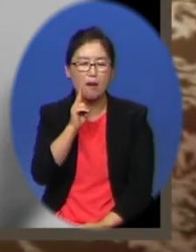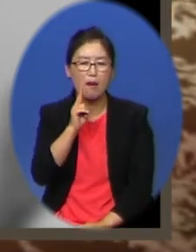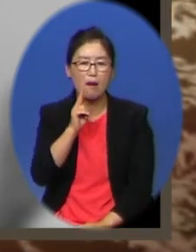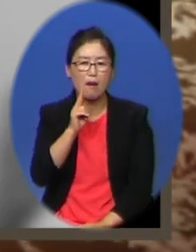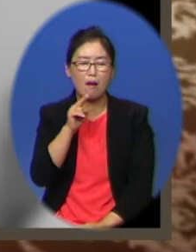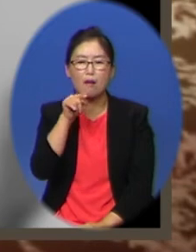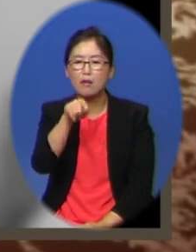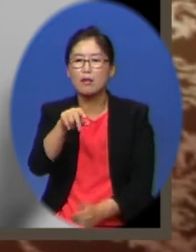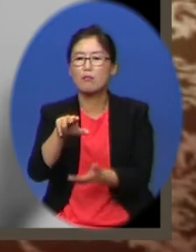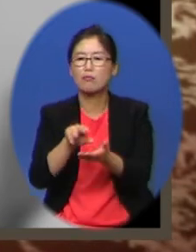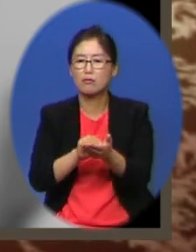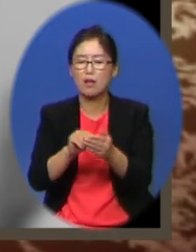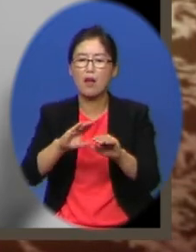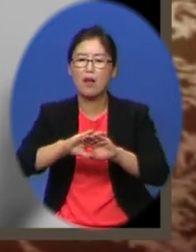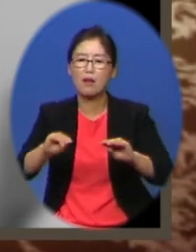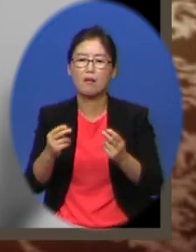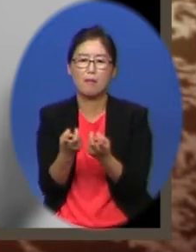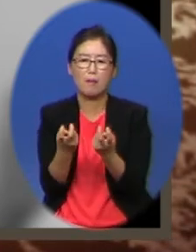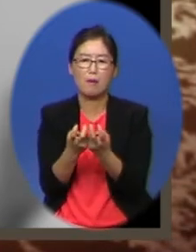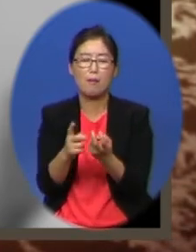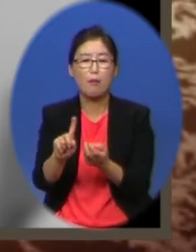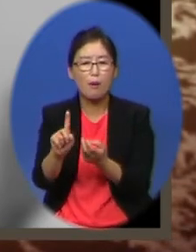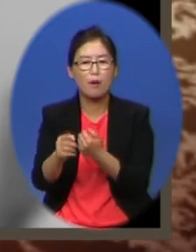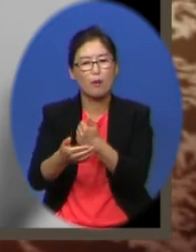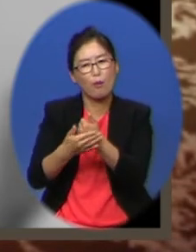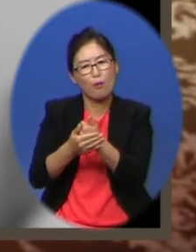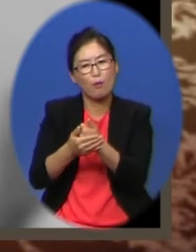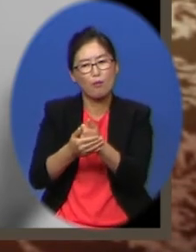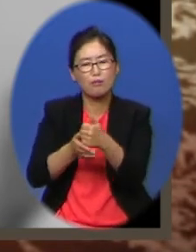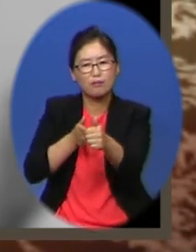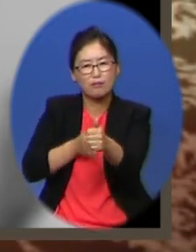사태를 해결해 나갈 수 있을까요? 도와주세요.